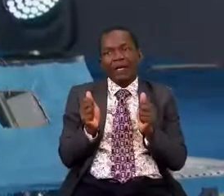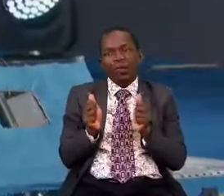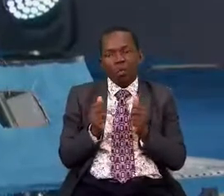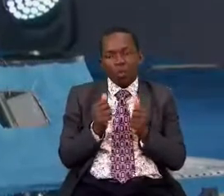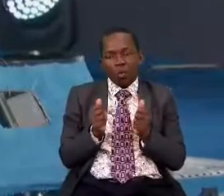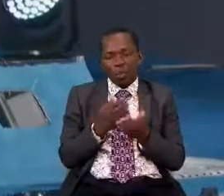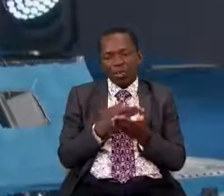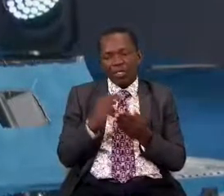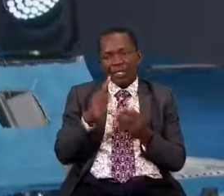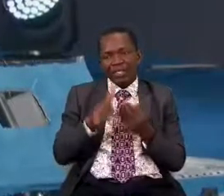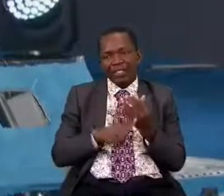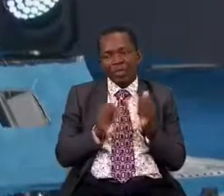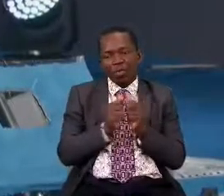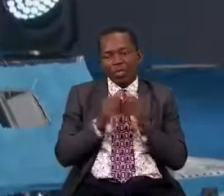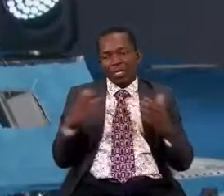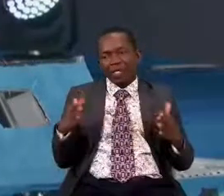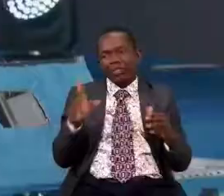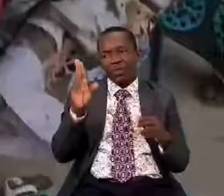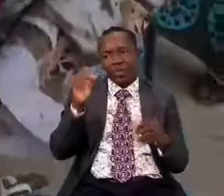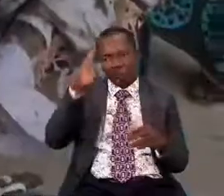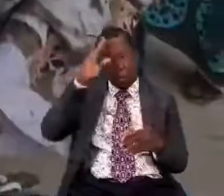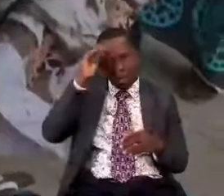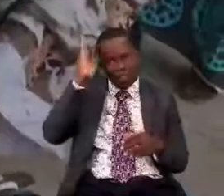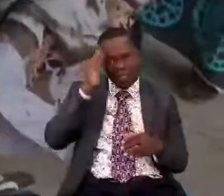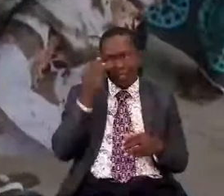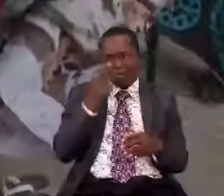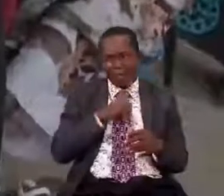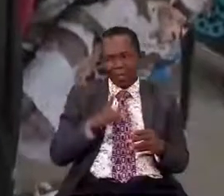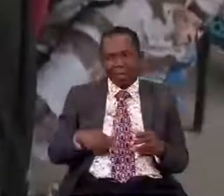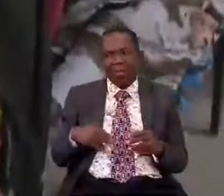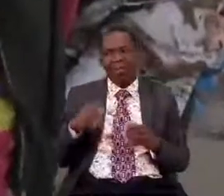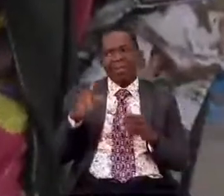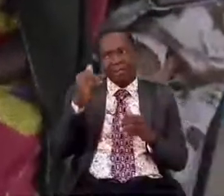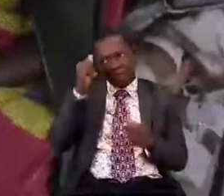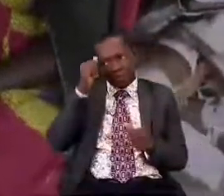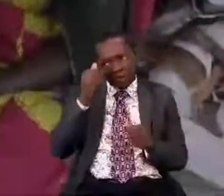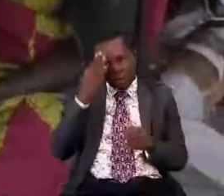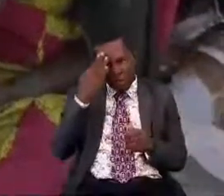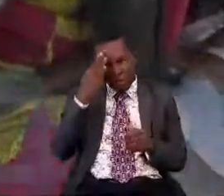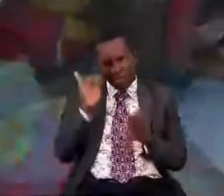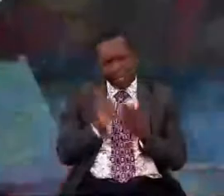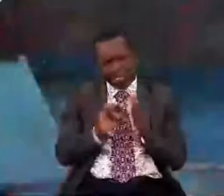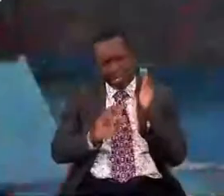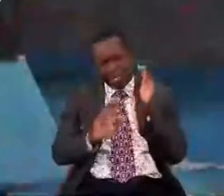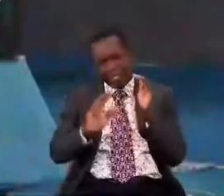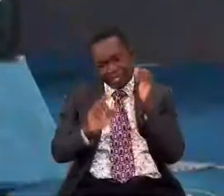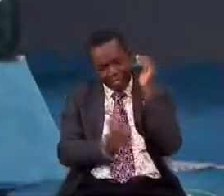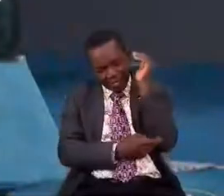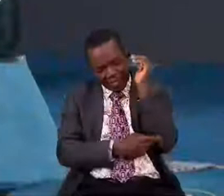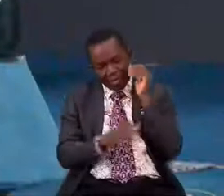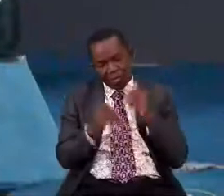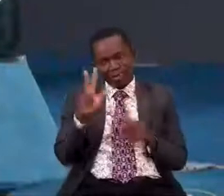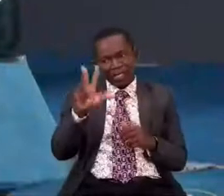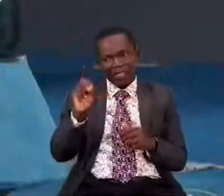ans, elles sont petites, elles sont minimales, elles sont limitées que les tentations d'aujourd'hui.